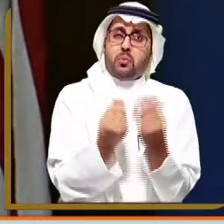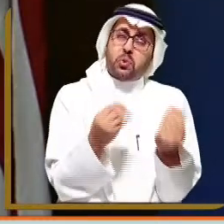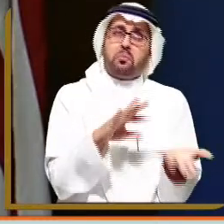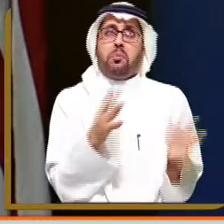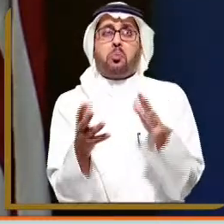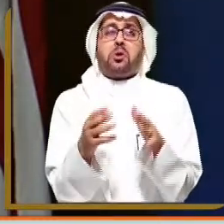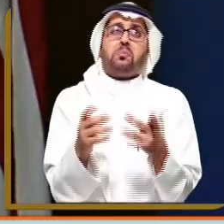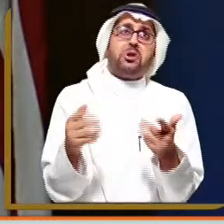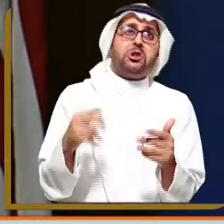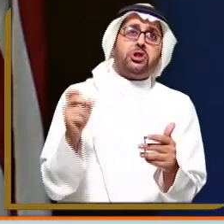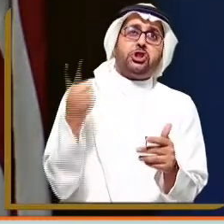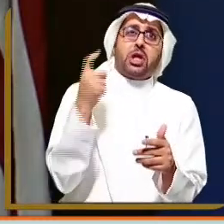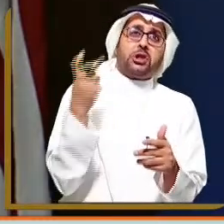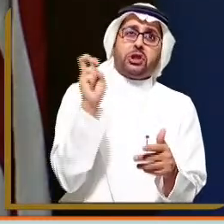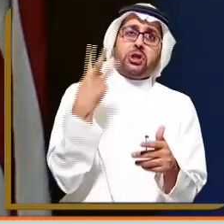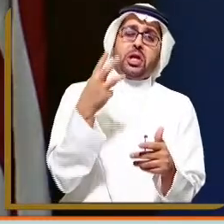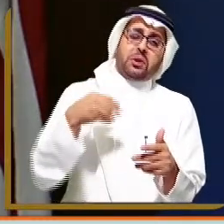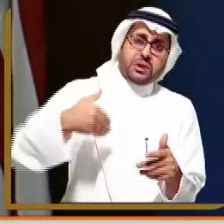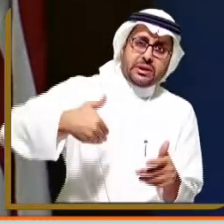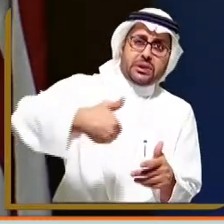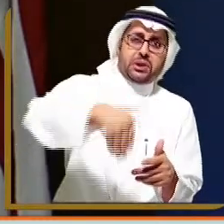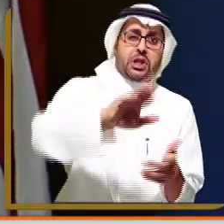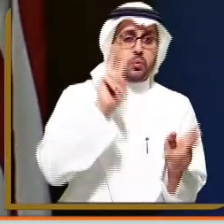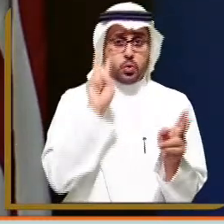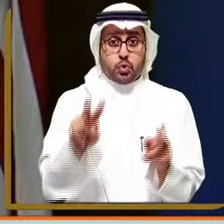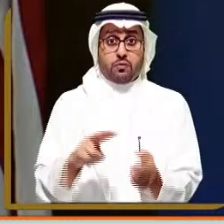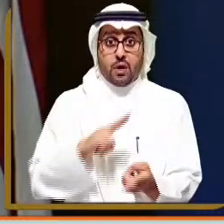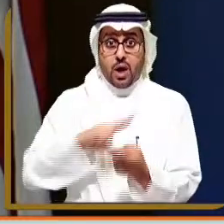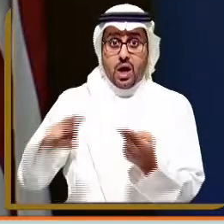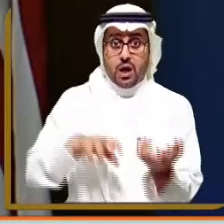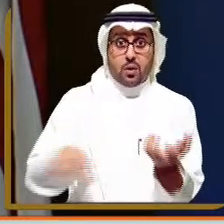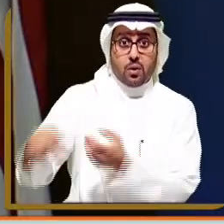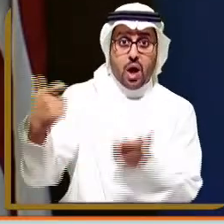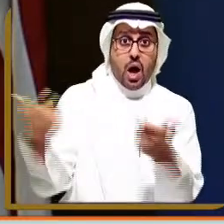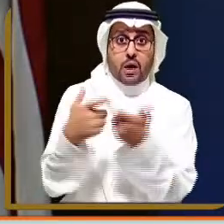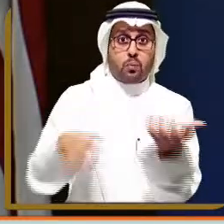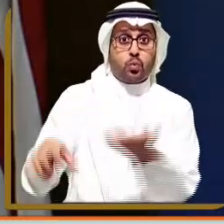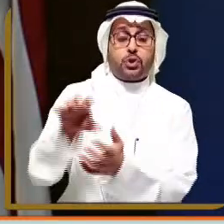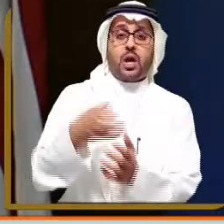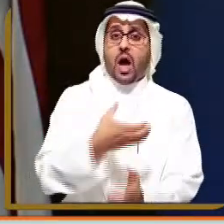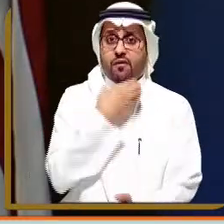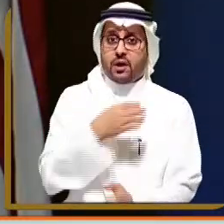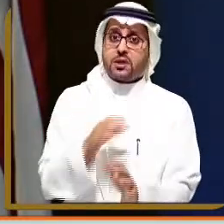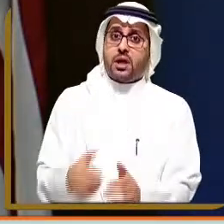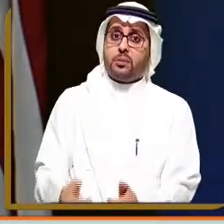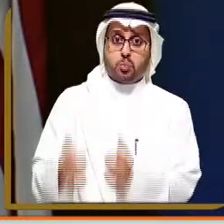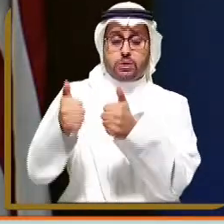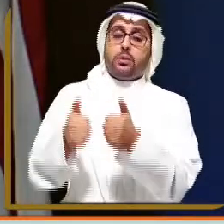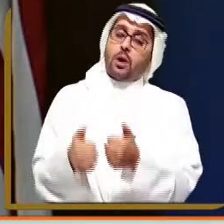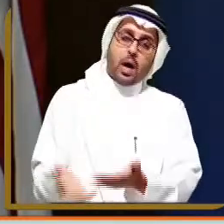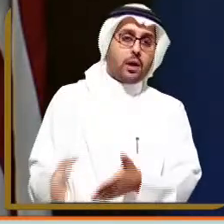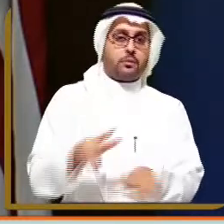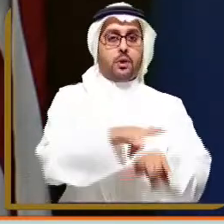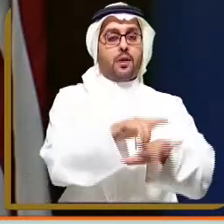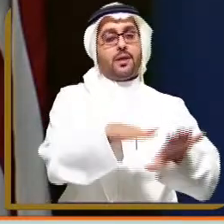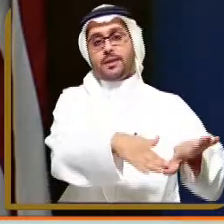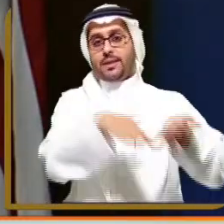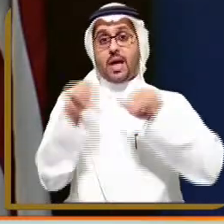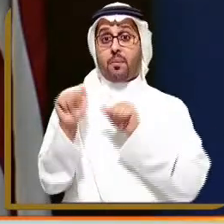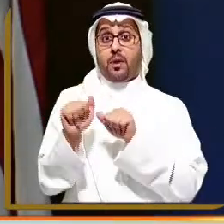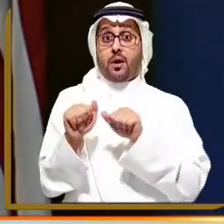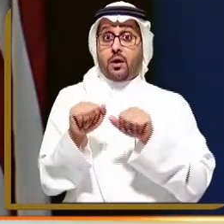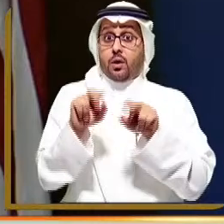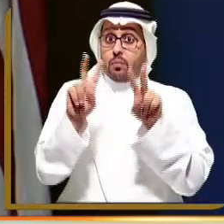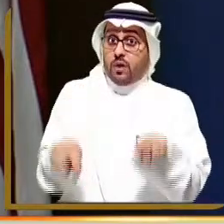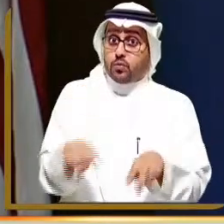بحلول الأول من مايو المقبل، على أن تنجزها في غضون 4 أشهر. هذا القرار جاء بعدما أعلن الرئيس الأمريكي